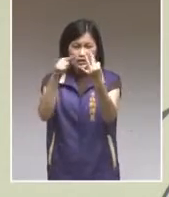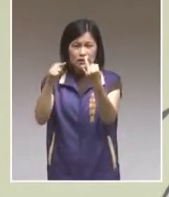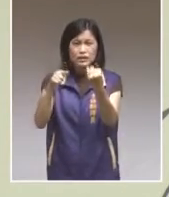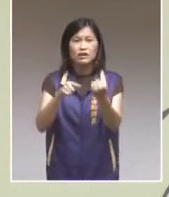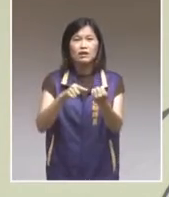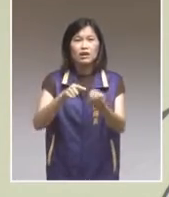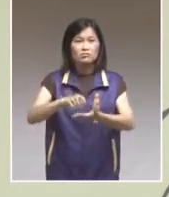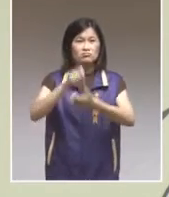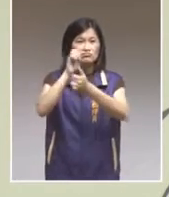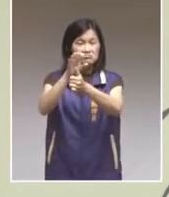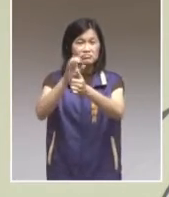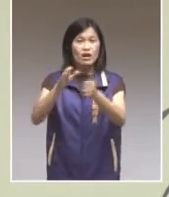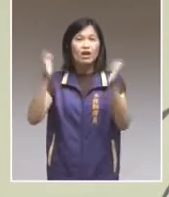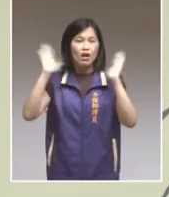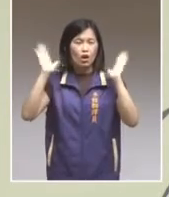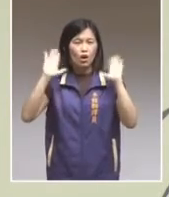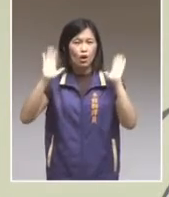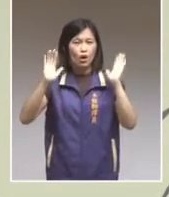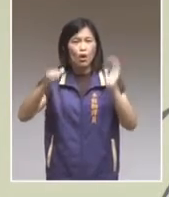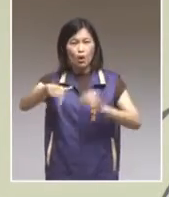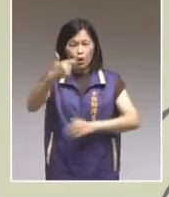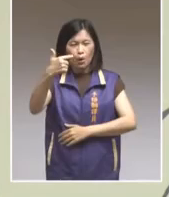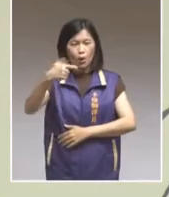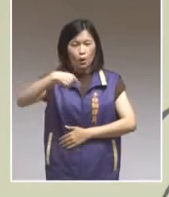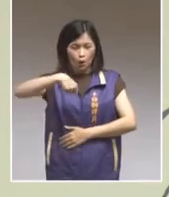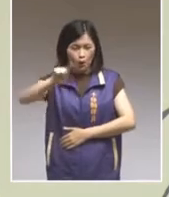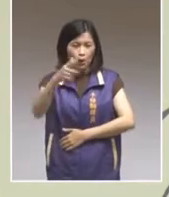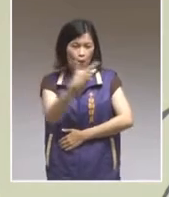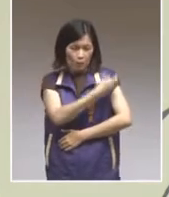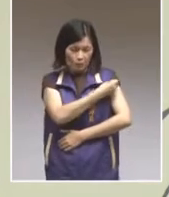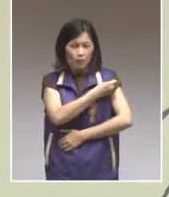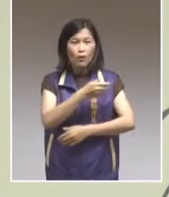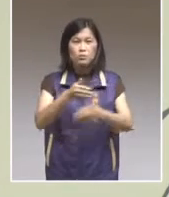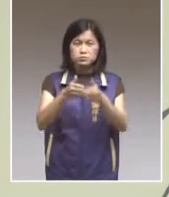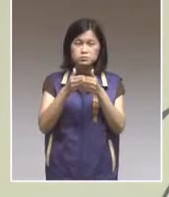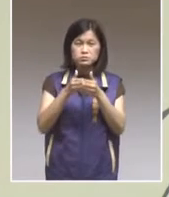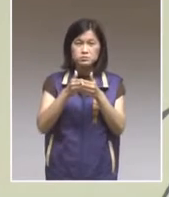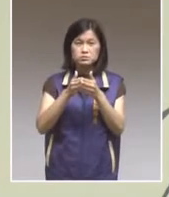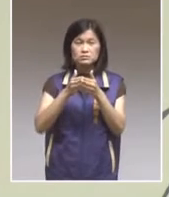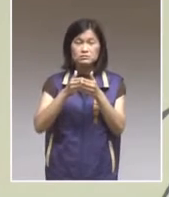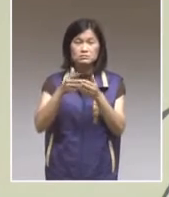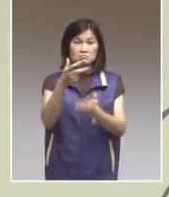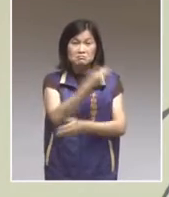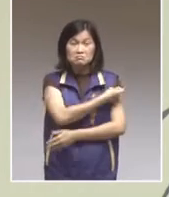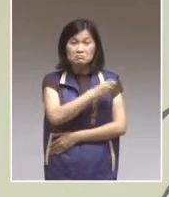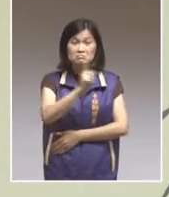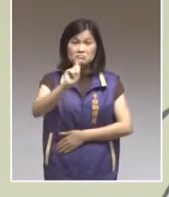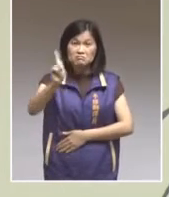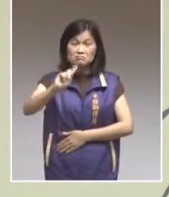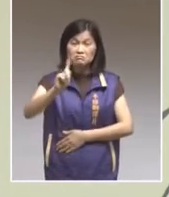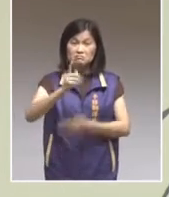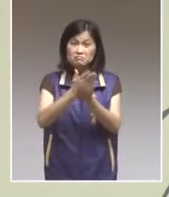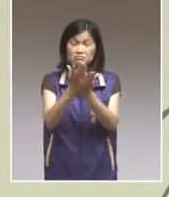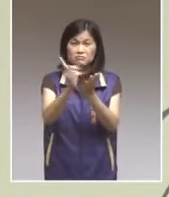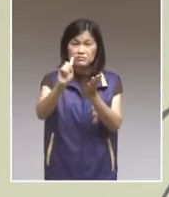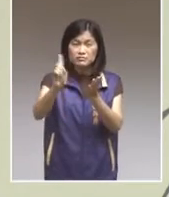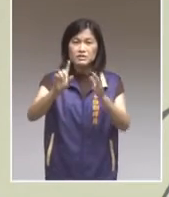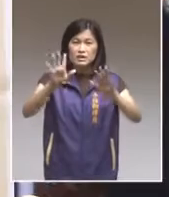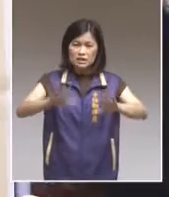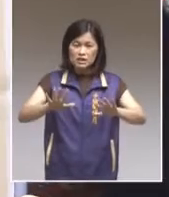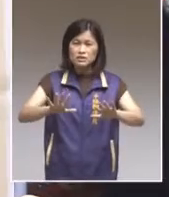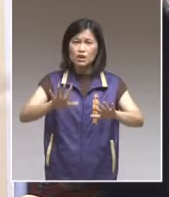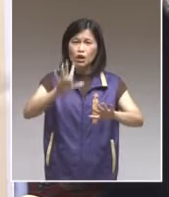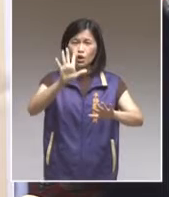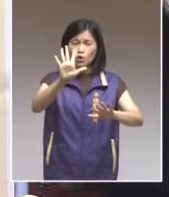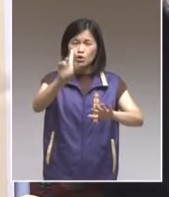们儿童要尽速施打疫苗。那我们有哪一些疫苗可以打呢？那目前大